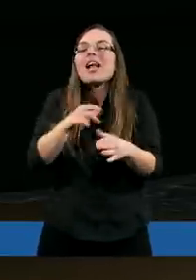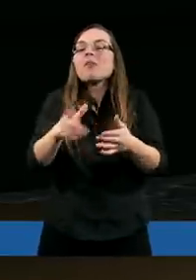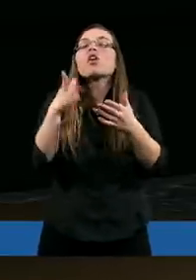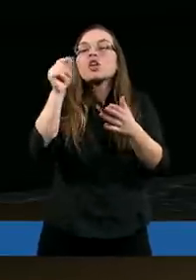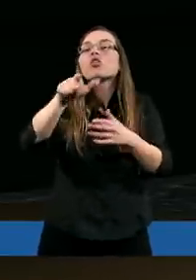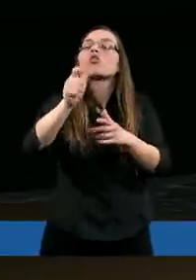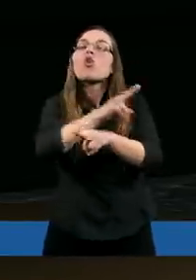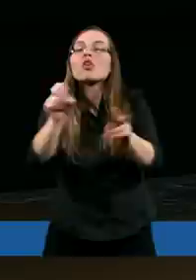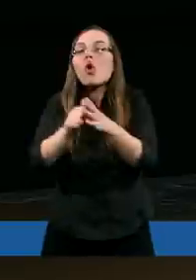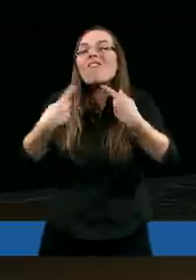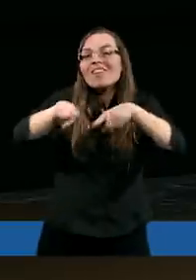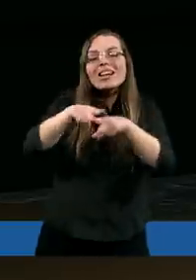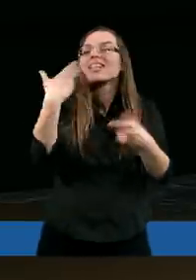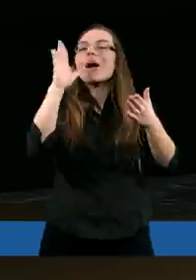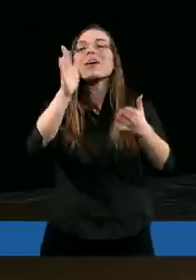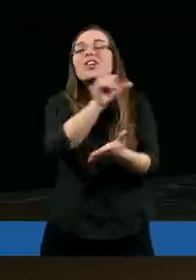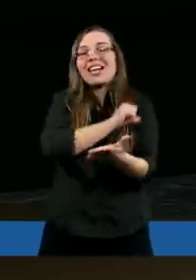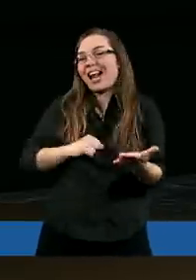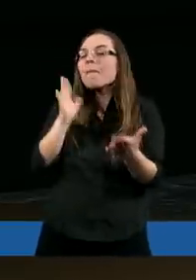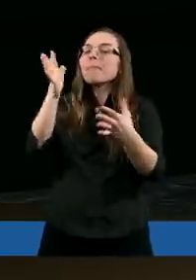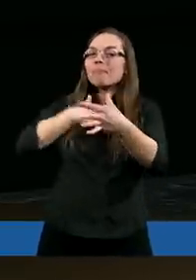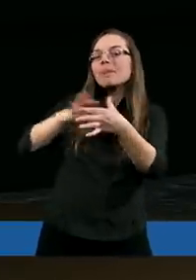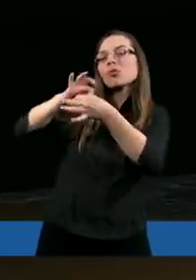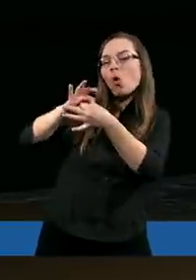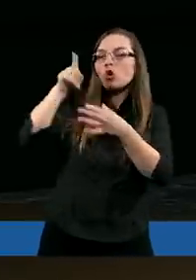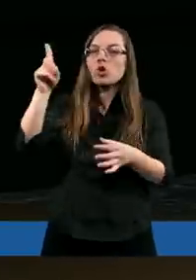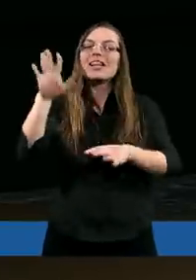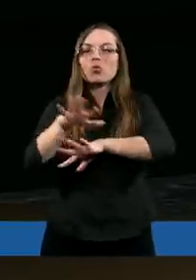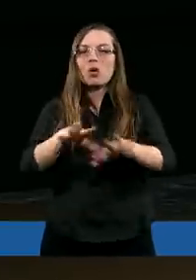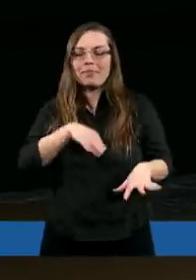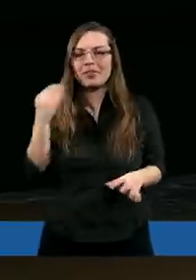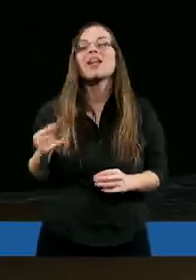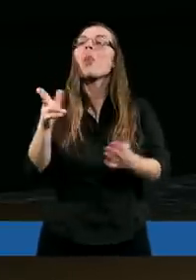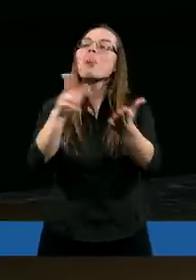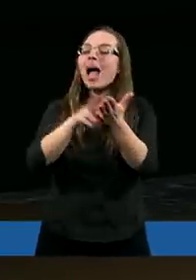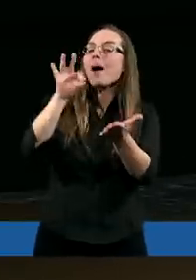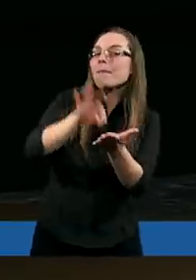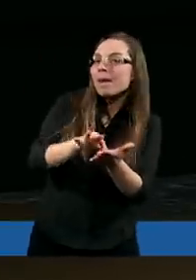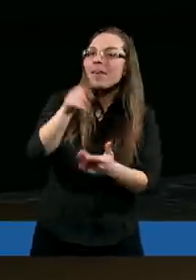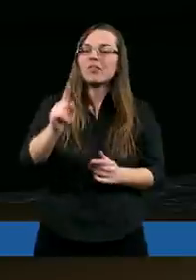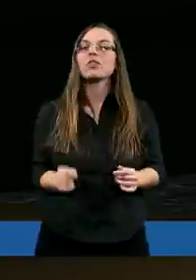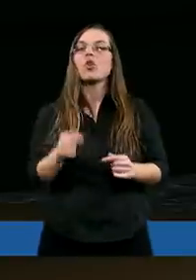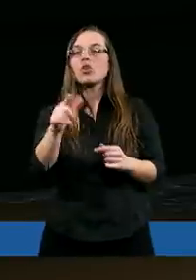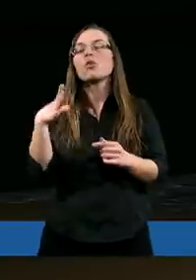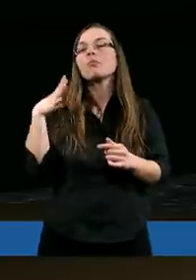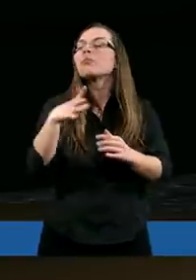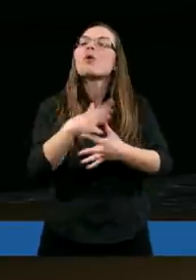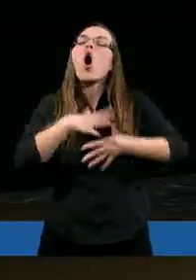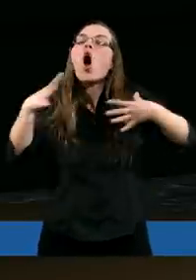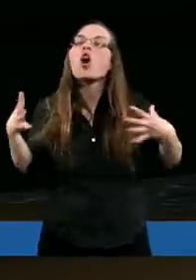do wykonania, nie zostaniecie sami. No i na pewno no, sprawiło to